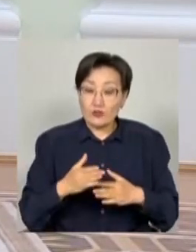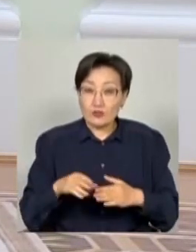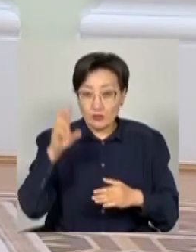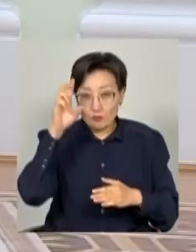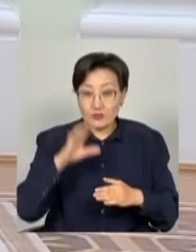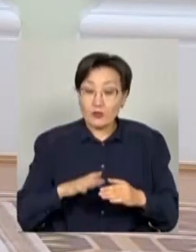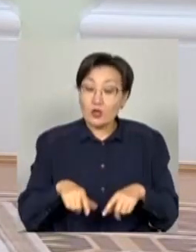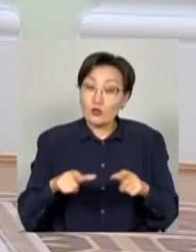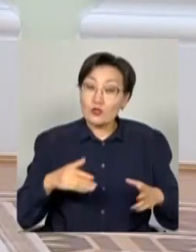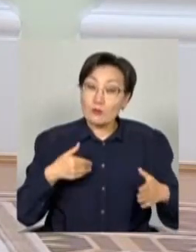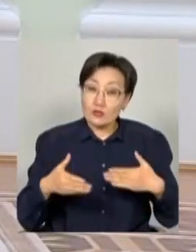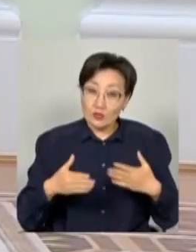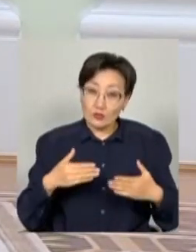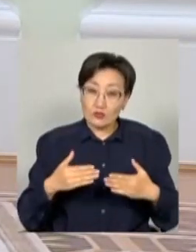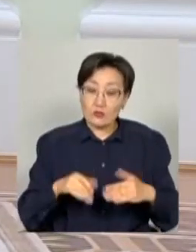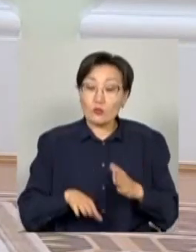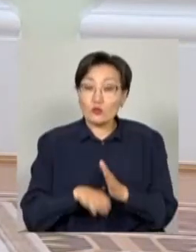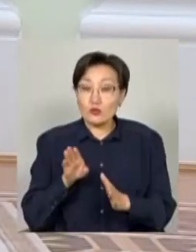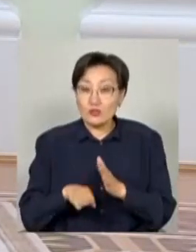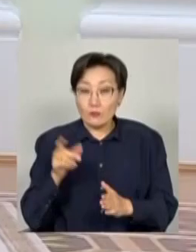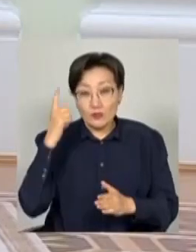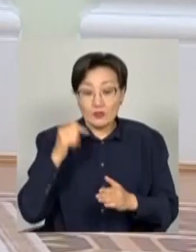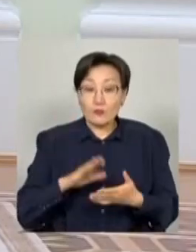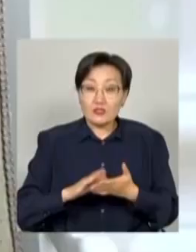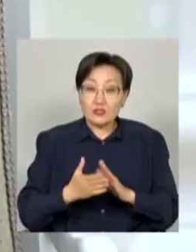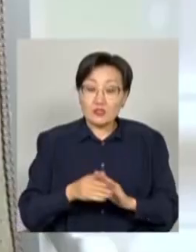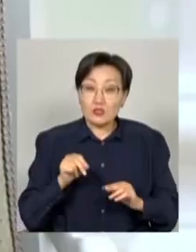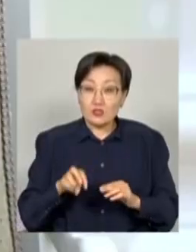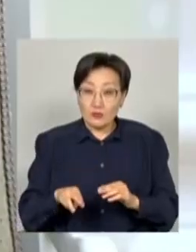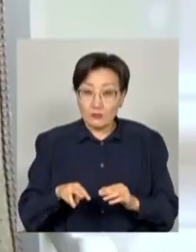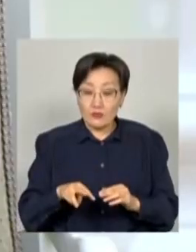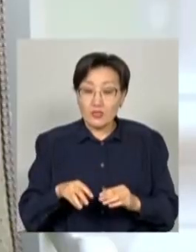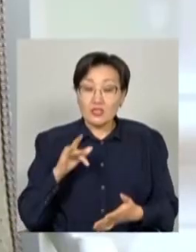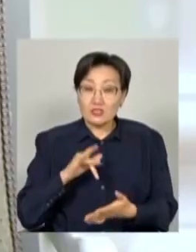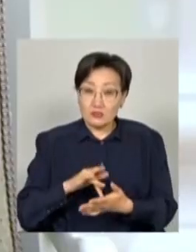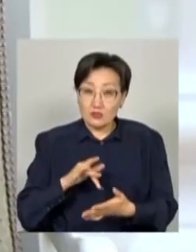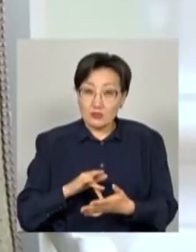Люди общаются, лучше даже знают ситуацию, чем из центра,